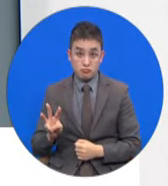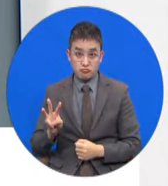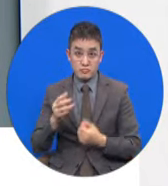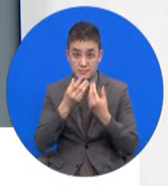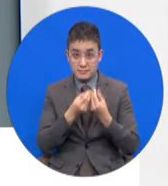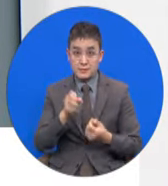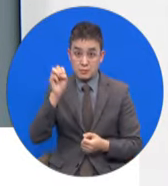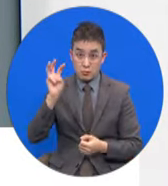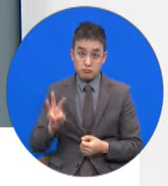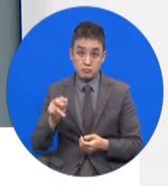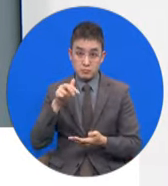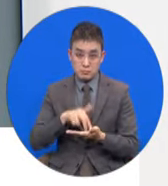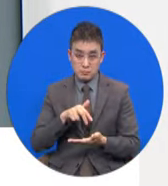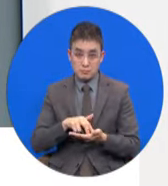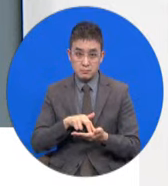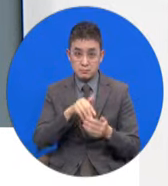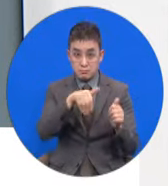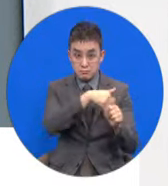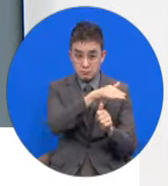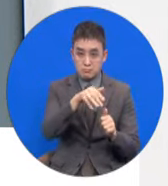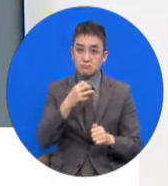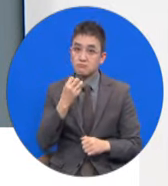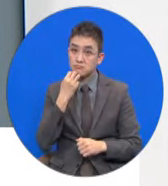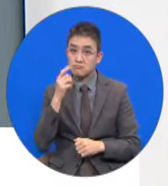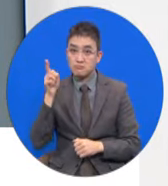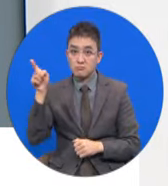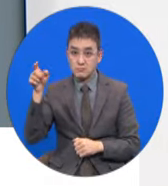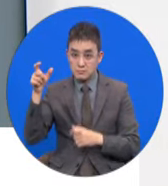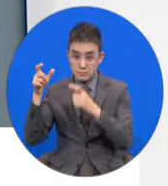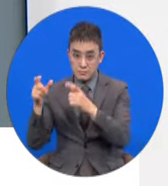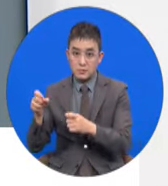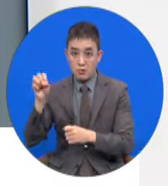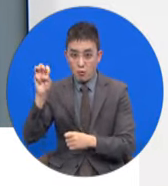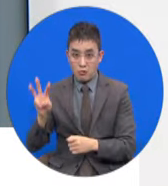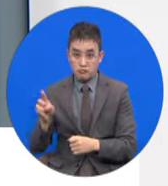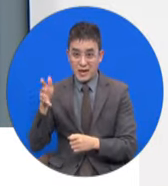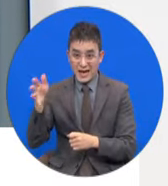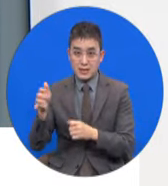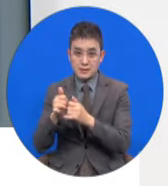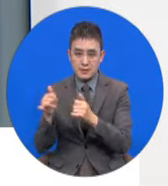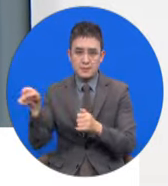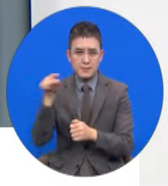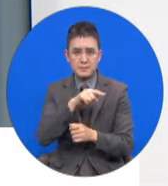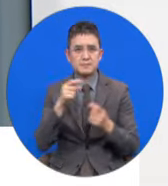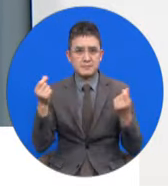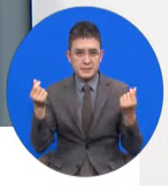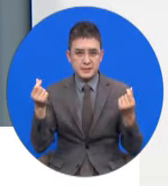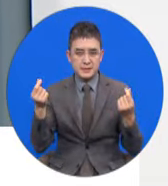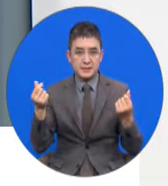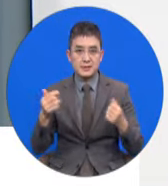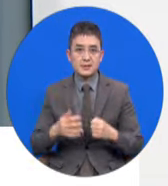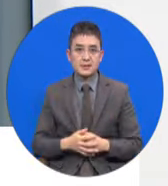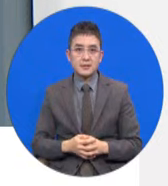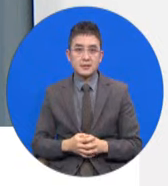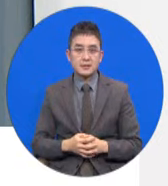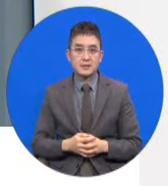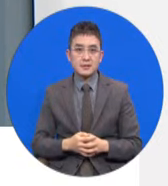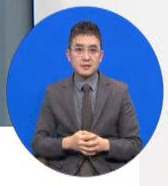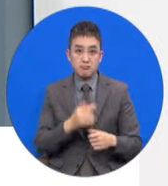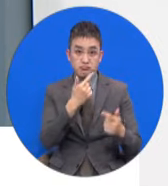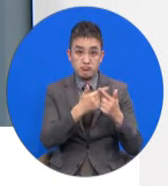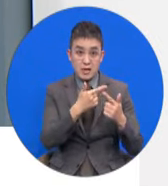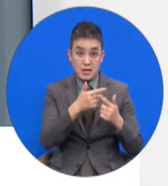민심 분위기는 서울에 있는 광주 출신들과 비슷한 분위기를 보이는 게 맞거든요. 으흠. 영남도 마찬가지입니다. 부산